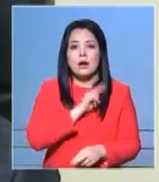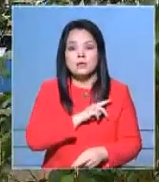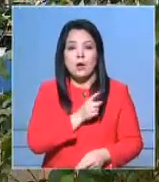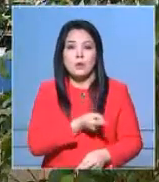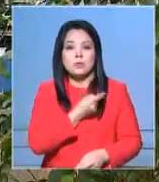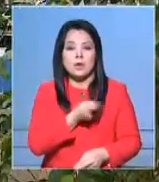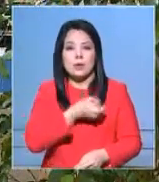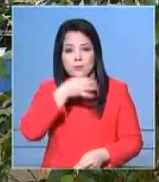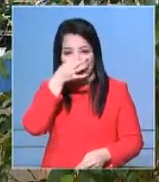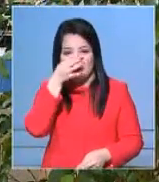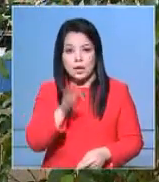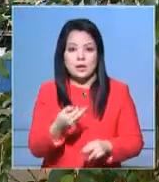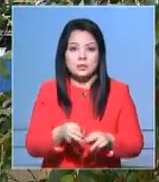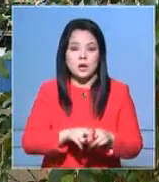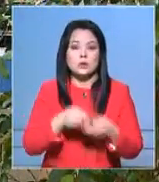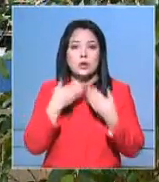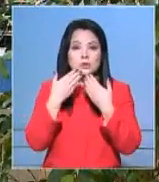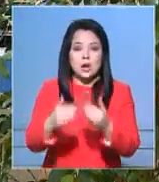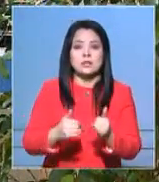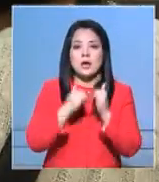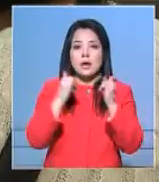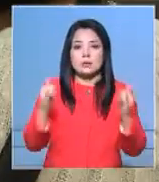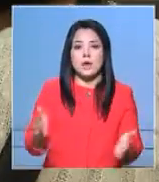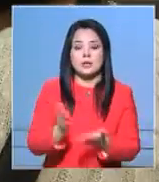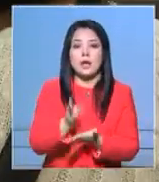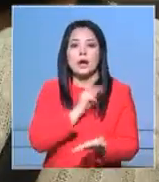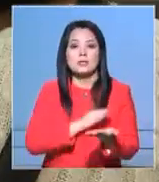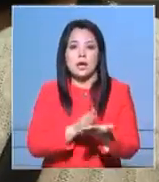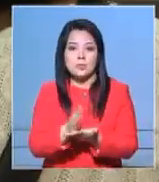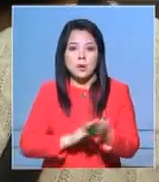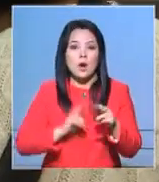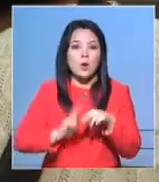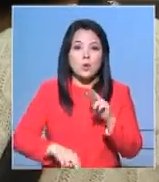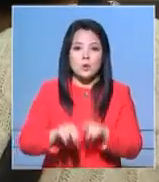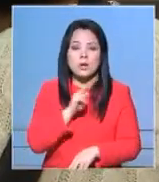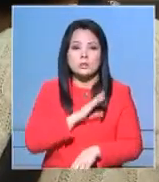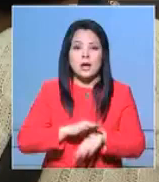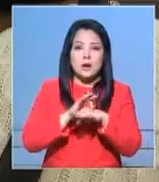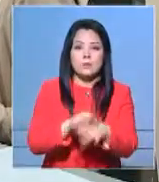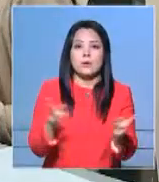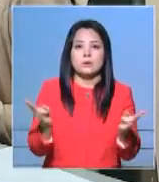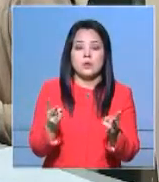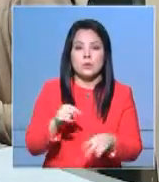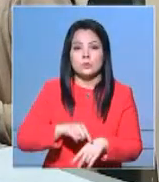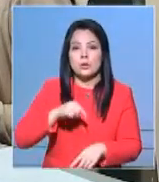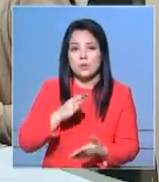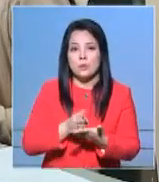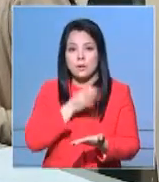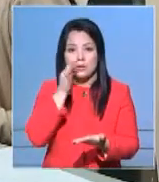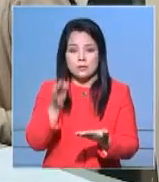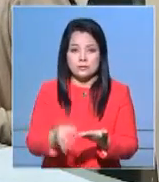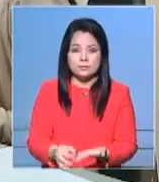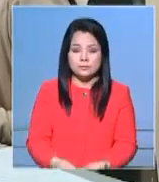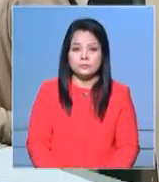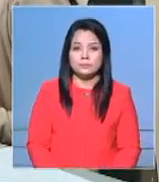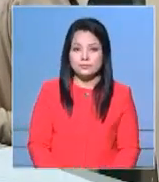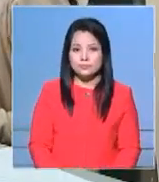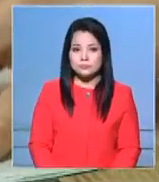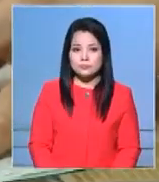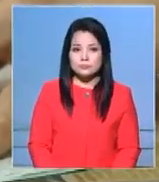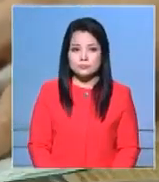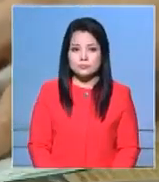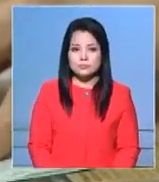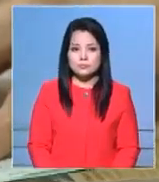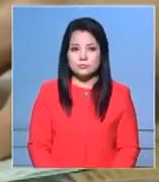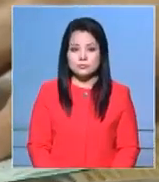деген сұраныс арта түскен. Әсіресе, қызмет көрсету мен құрылыс саласына мамандар қажеттілігі сезілуде. Дариға Ташанова, Ануар